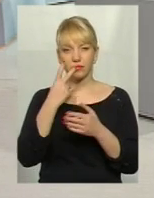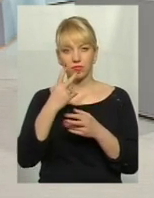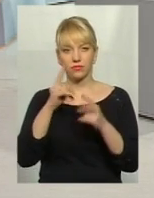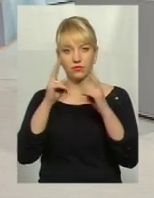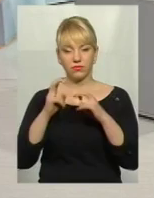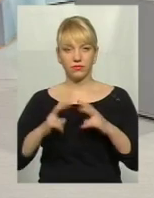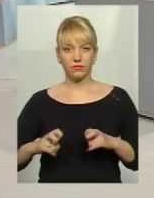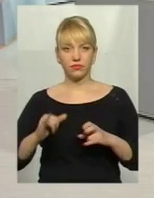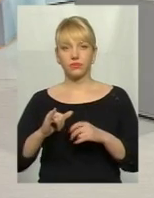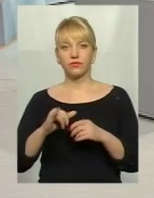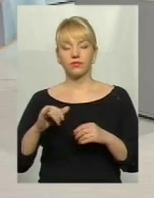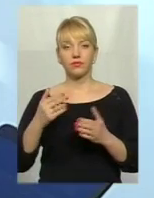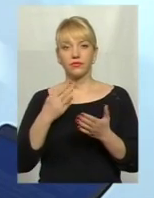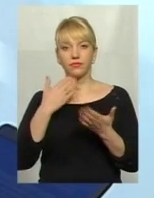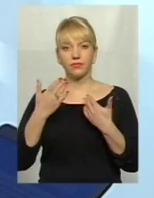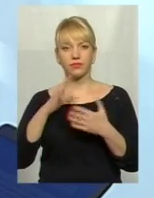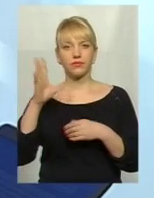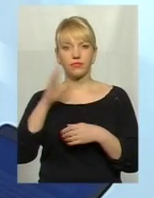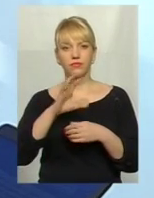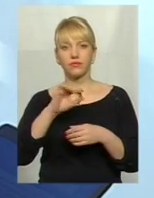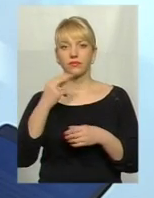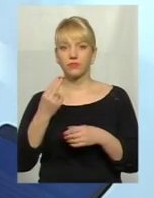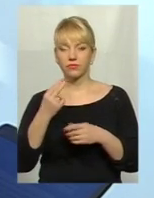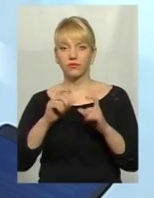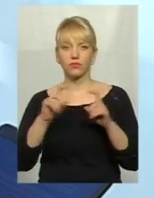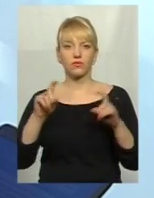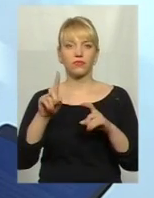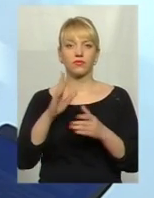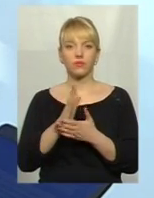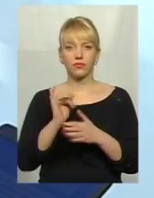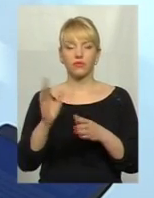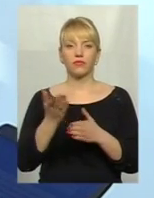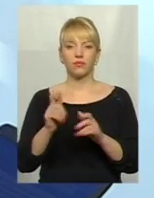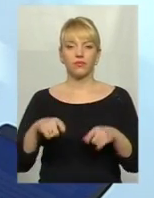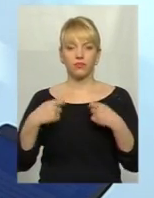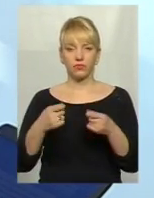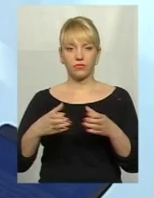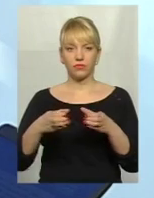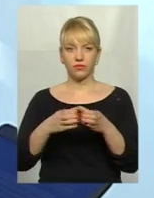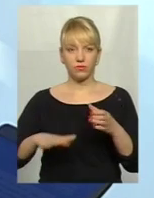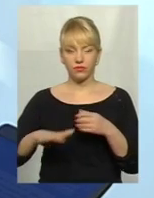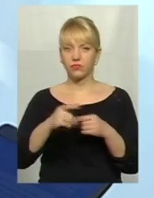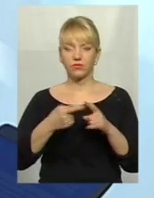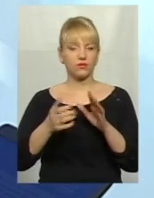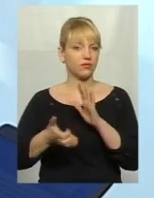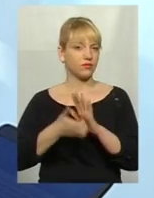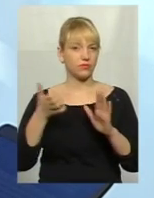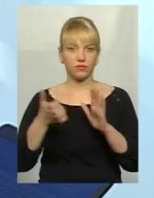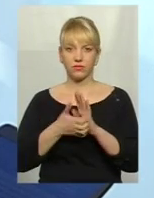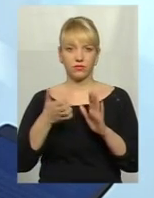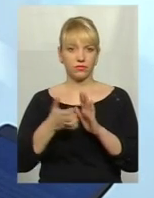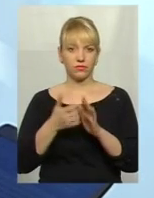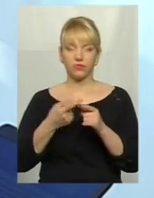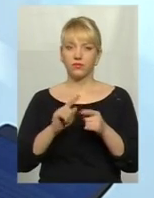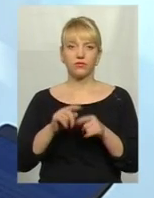все це і підійти до всіх соціальних установ, які є і які передаються в громаді, вони, безумовно, недостатні і не самодостатні.